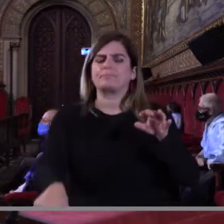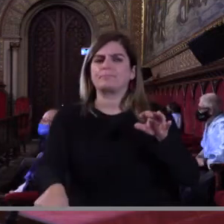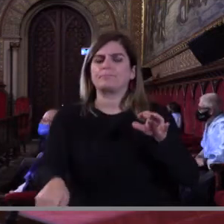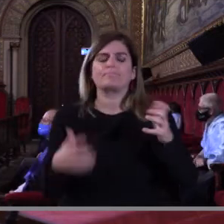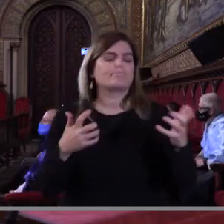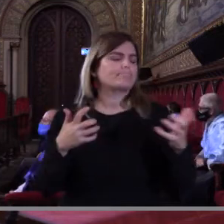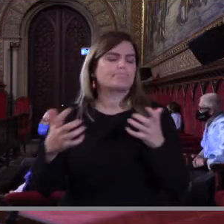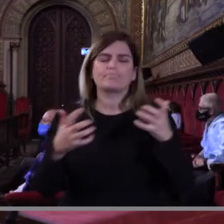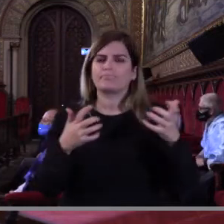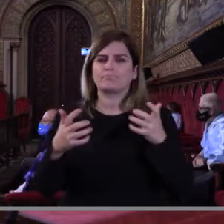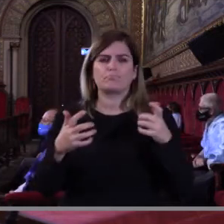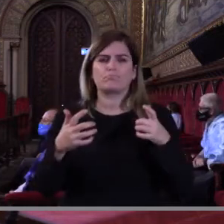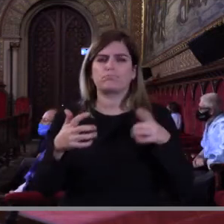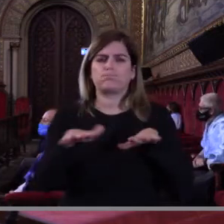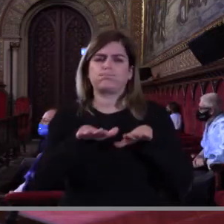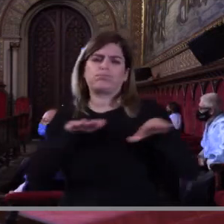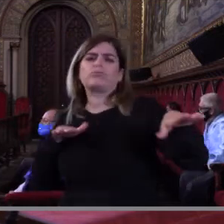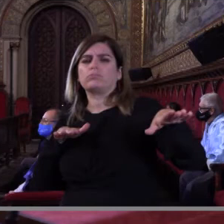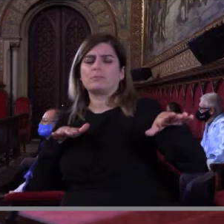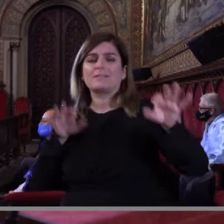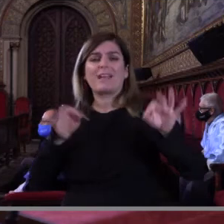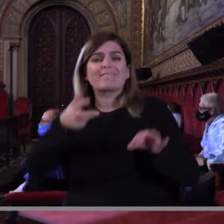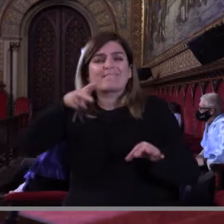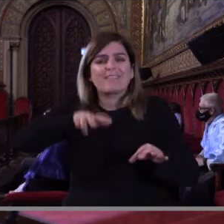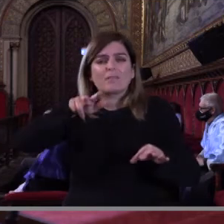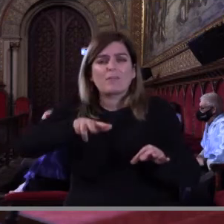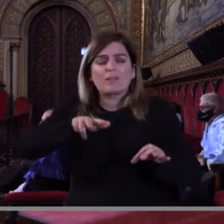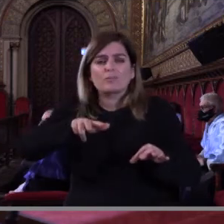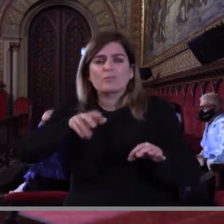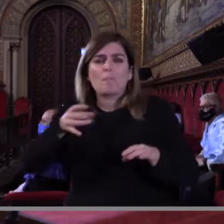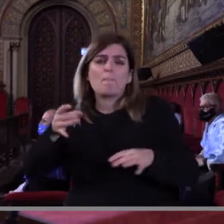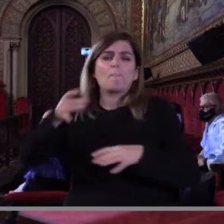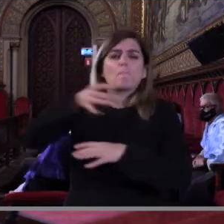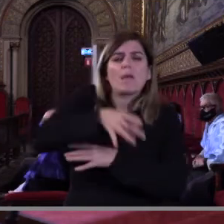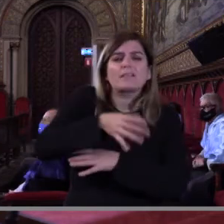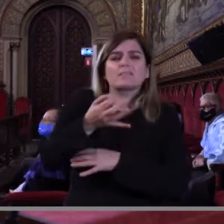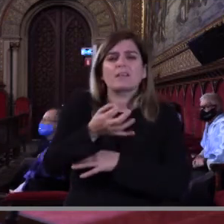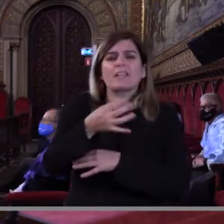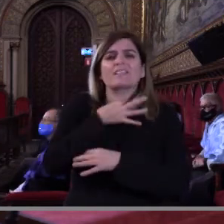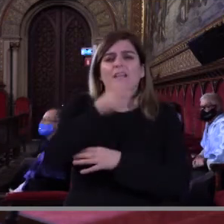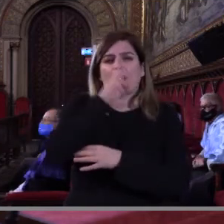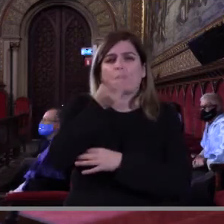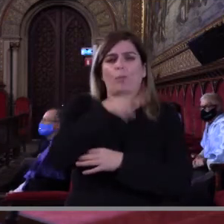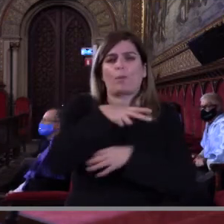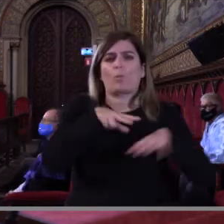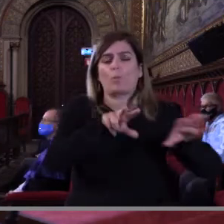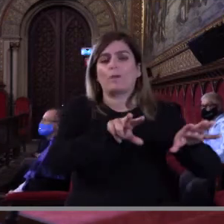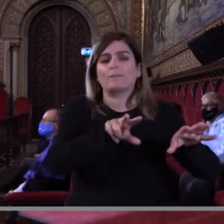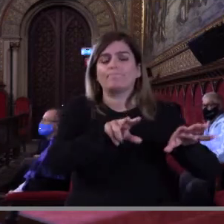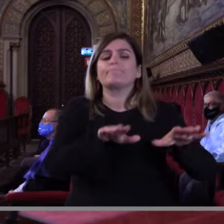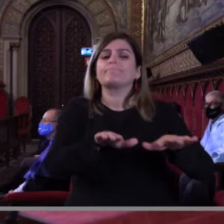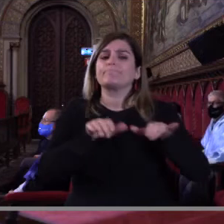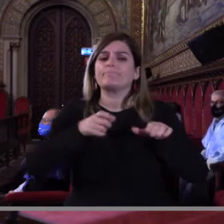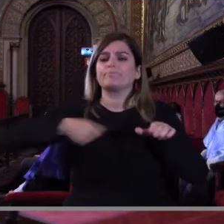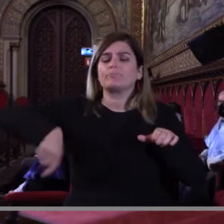abrupta recessió que en tres trimestres ha superat la caiguda total de la crisi del 2008. I tot i l'esforç de